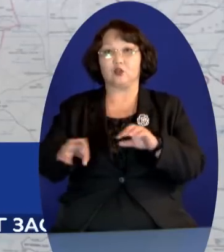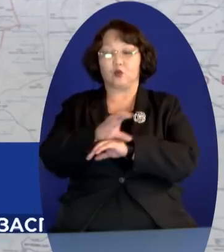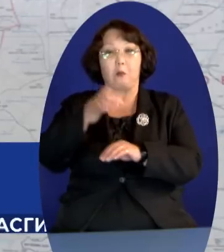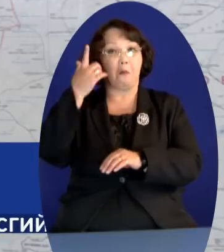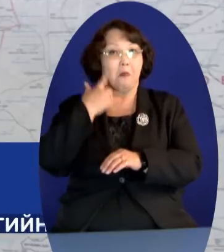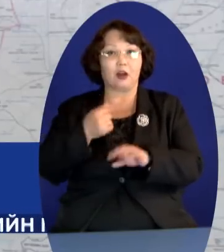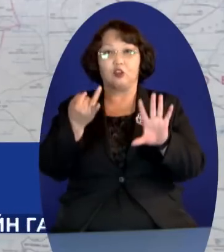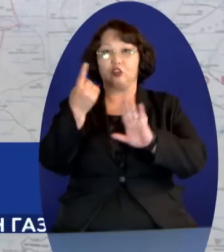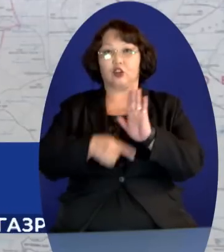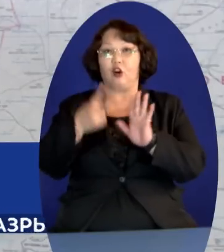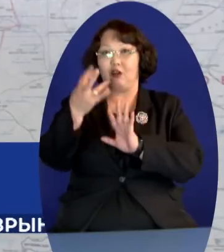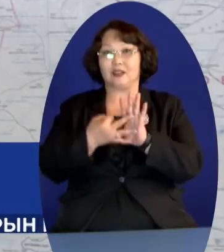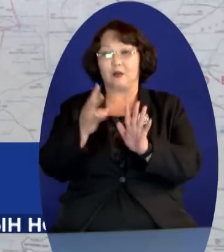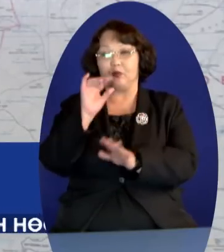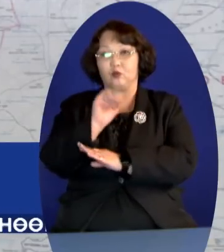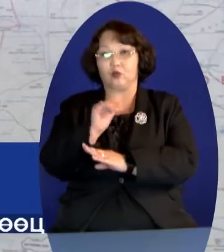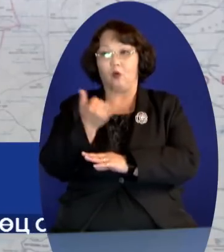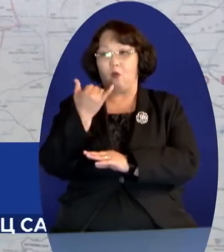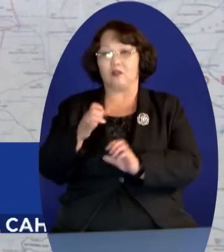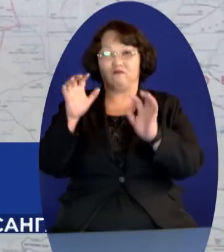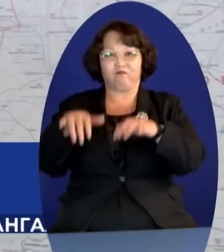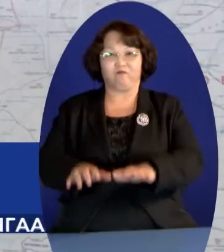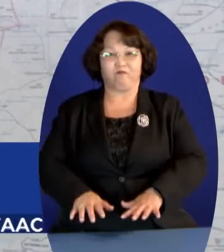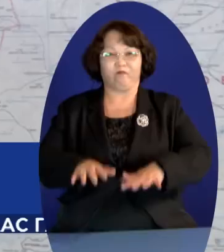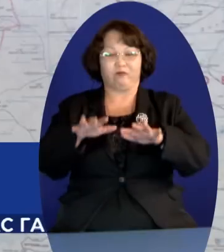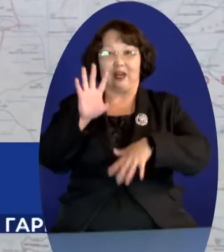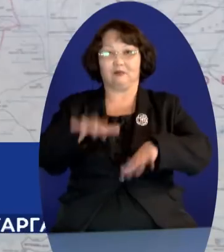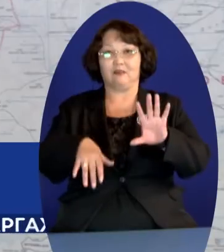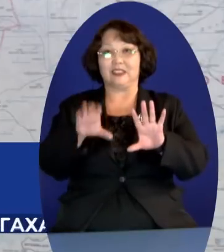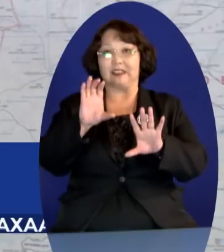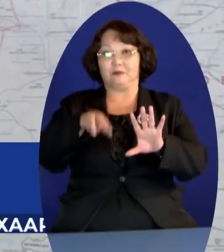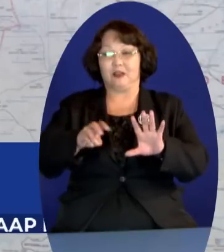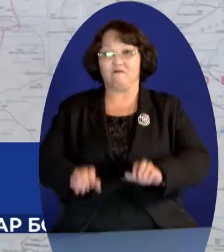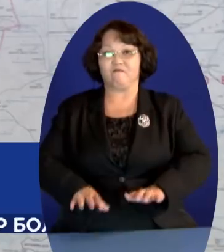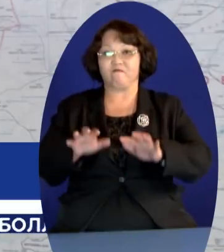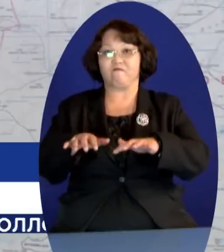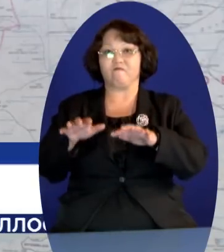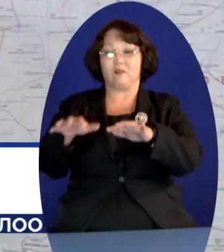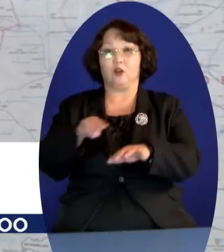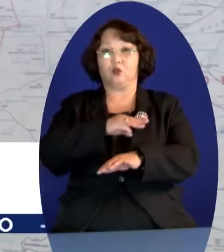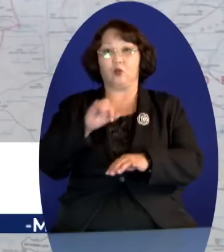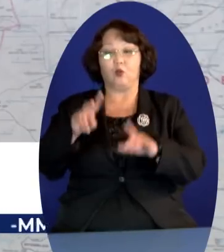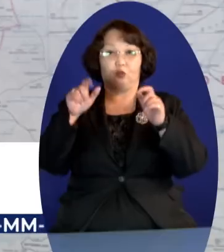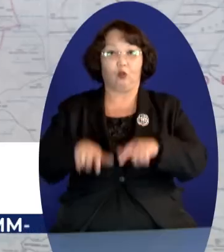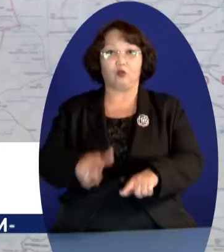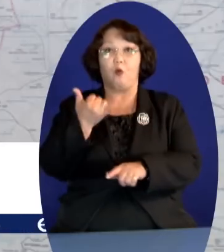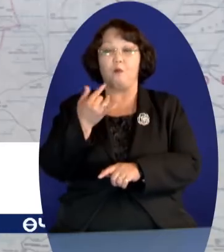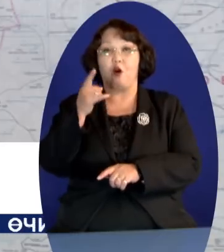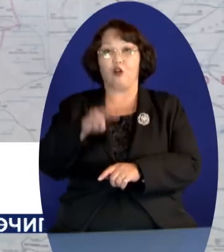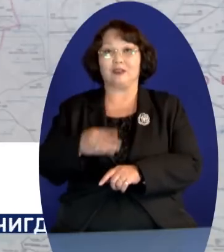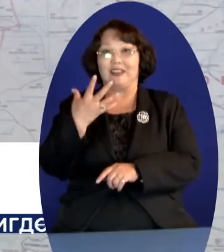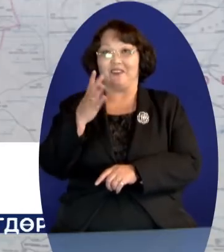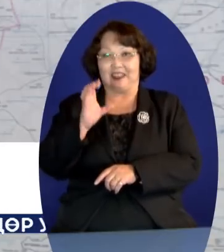7-р сарын 28-ны өдрийн байдлаар усны түвшин дахин 15 см. За туул гол Улаанбаатар хот орчимд бол 5